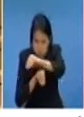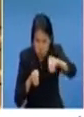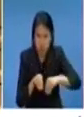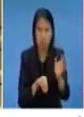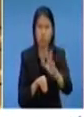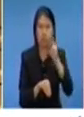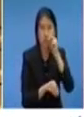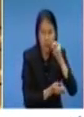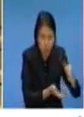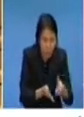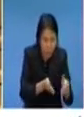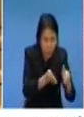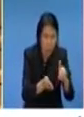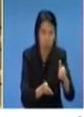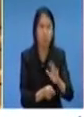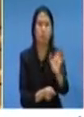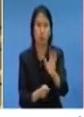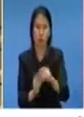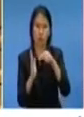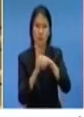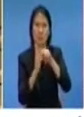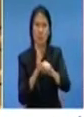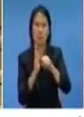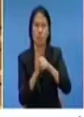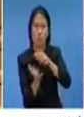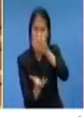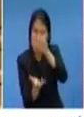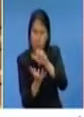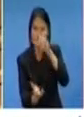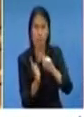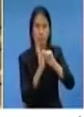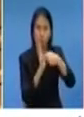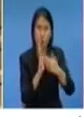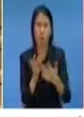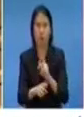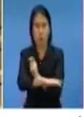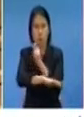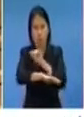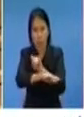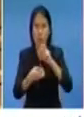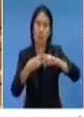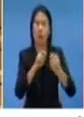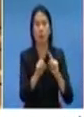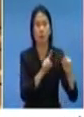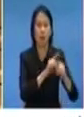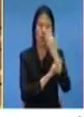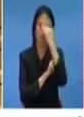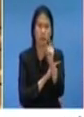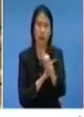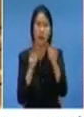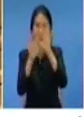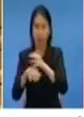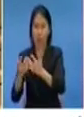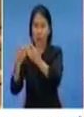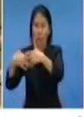ำสมุทรปราการก็มีปัญหาปทุมธานีก็มีปัญหาอยุธยาก็มีปัญหาเพราะมีเรามีนิคมอุตสาหกรรมเ